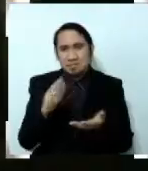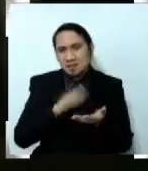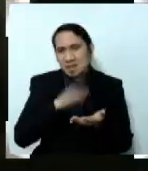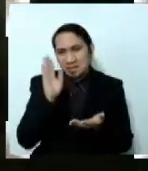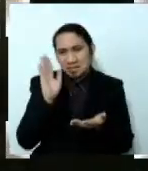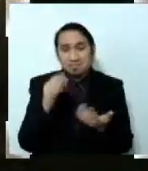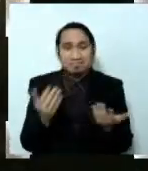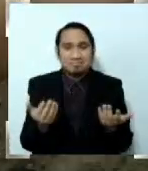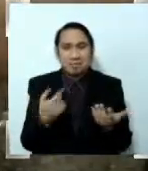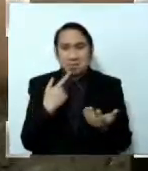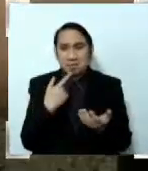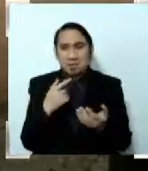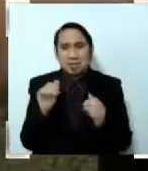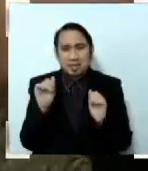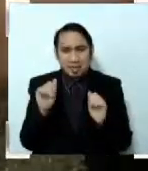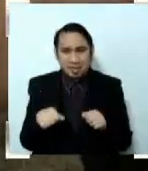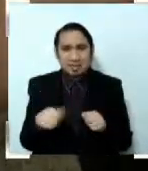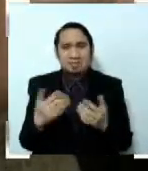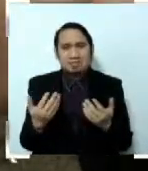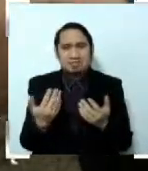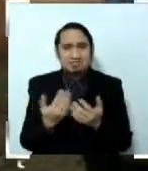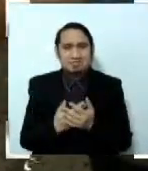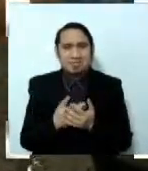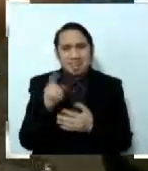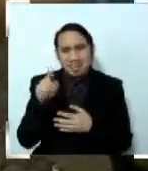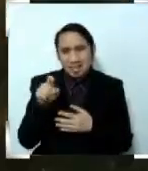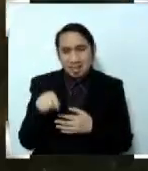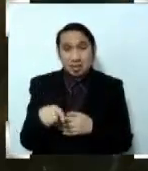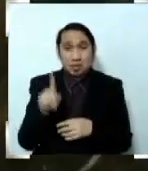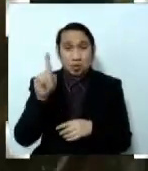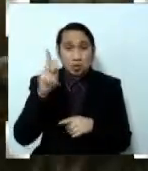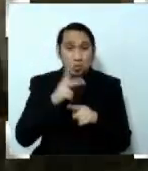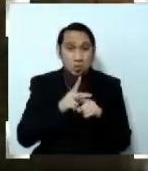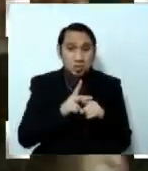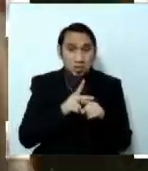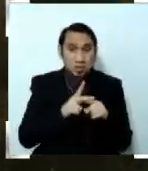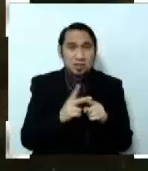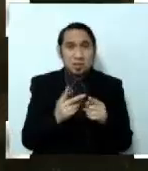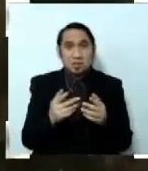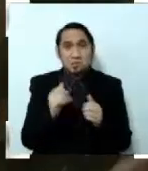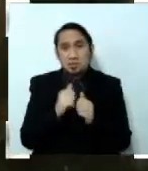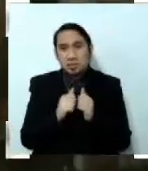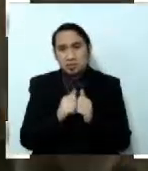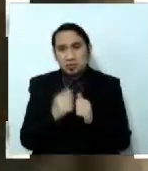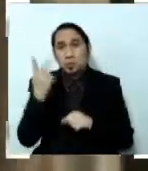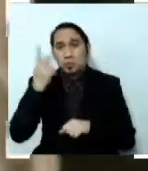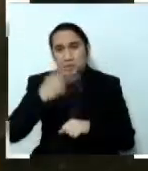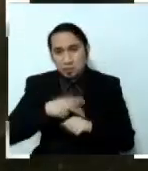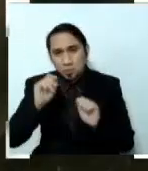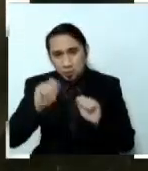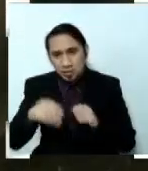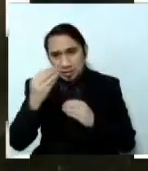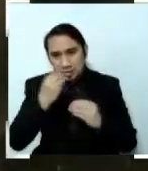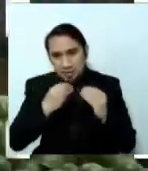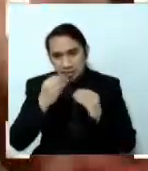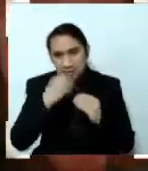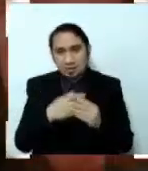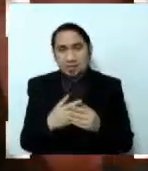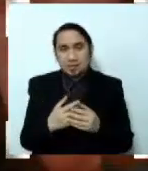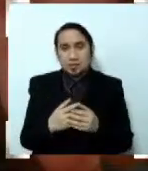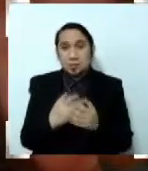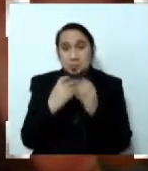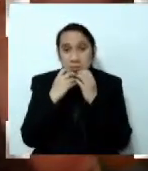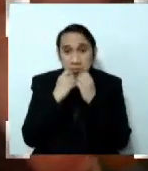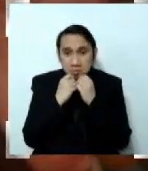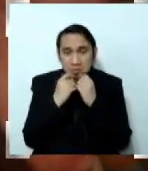kinakaya, kailangan eh. Sa isang kilo, dalawang kainan, ganun. Para kasi hanggang mayang gabi.